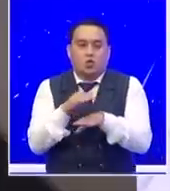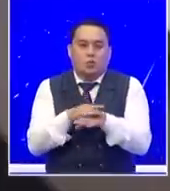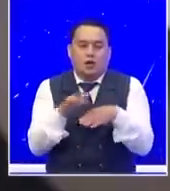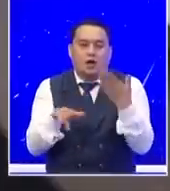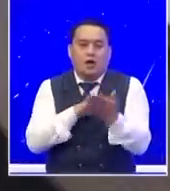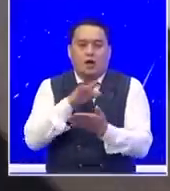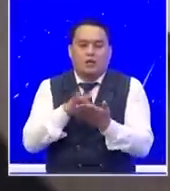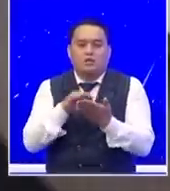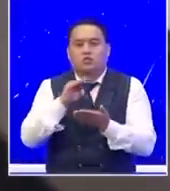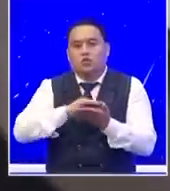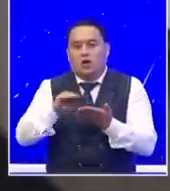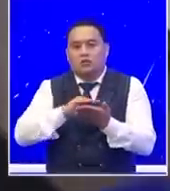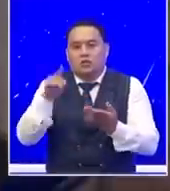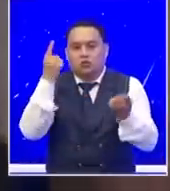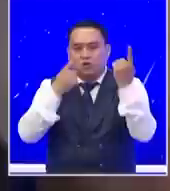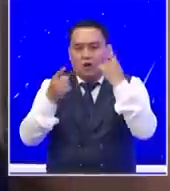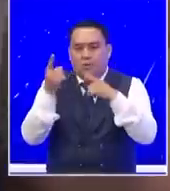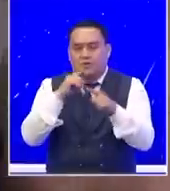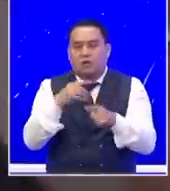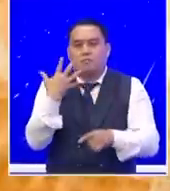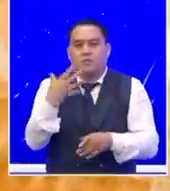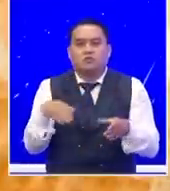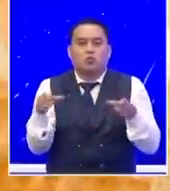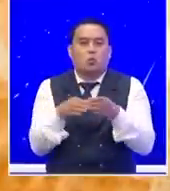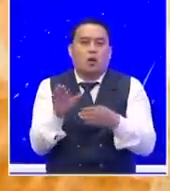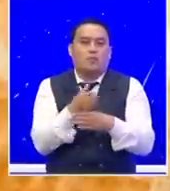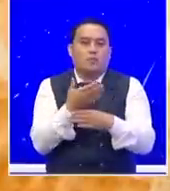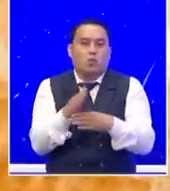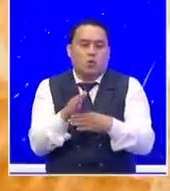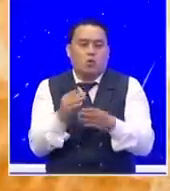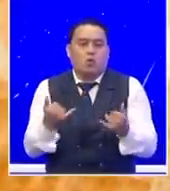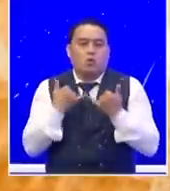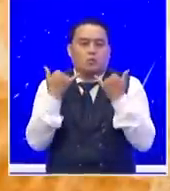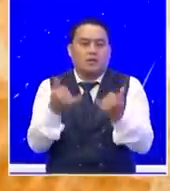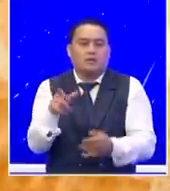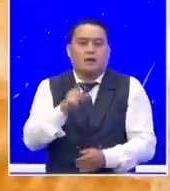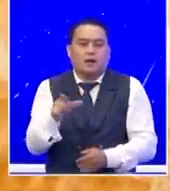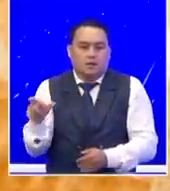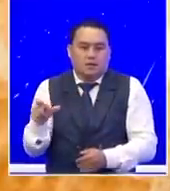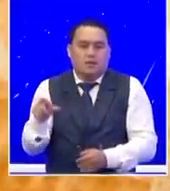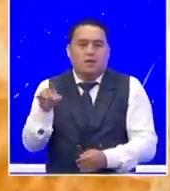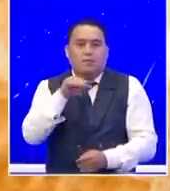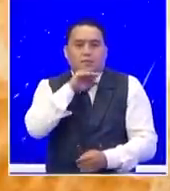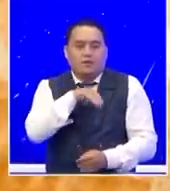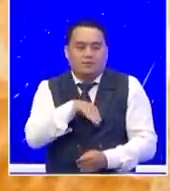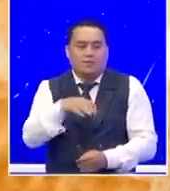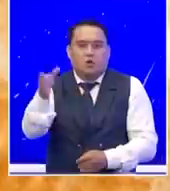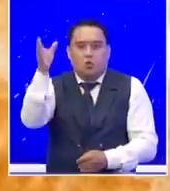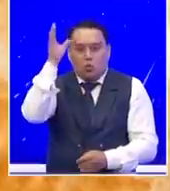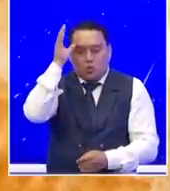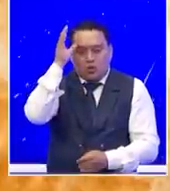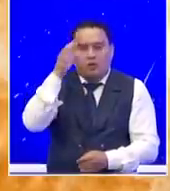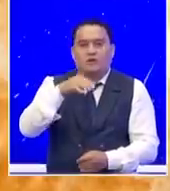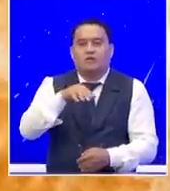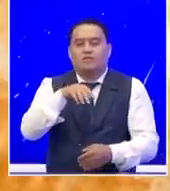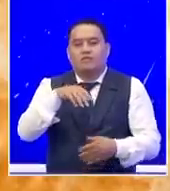туралы трактатында қала тұрғындарын 5 топқа бөлді. Олар ең құрметті адамдар, шешендер, өлшеушілер,